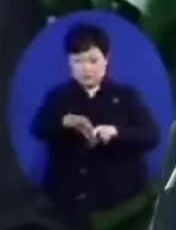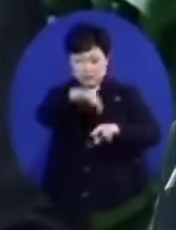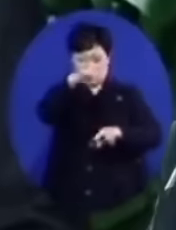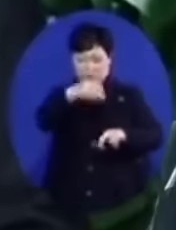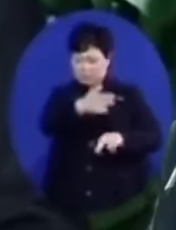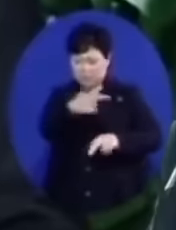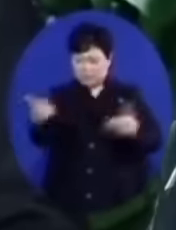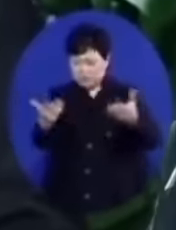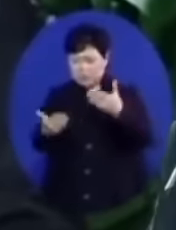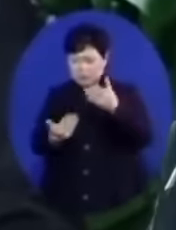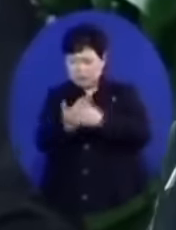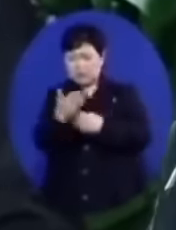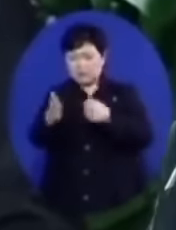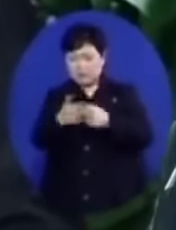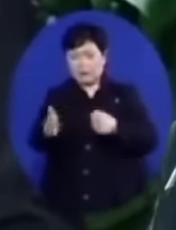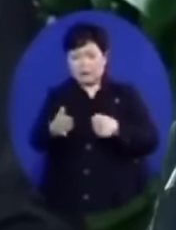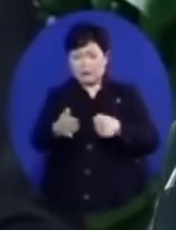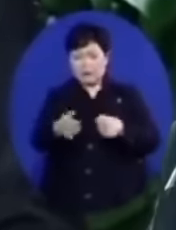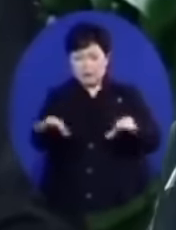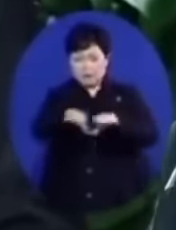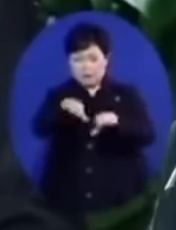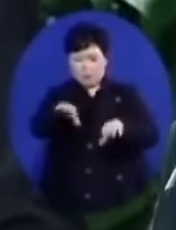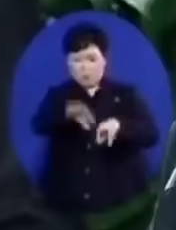납니다. 그러니까